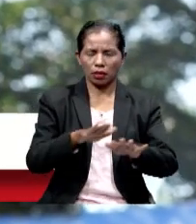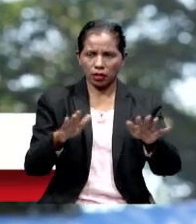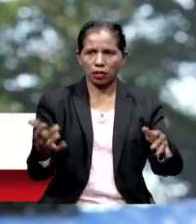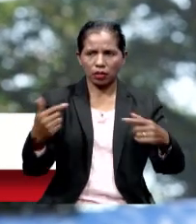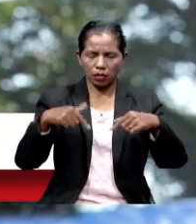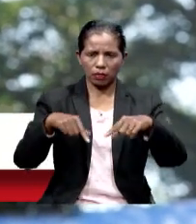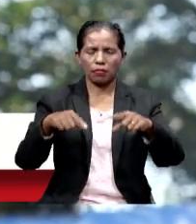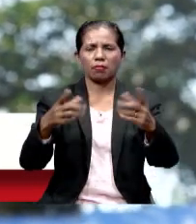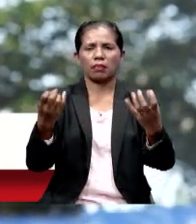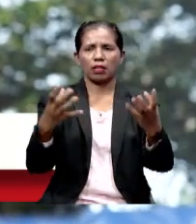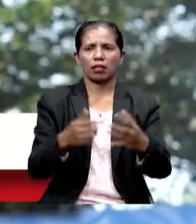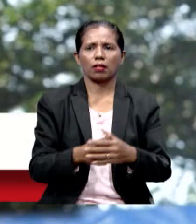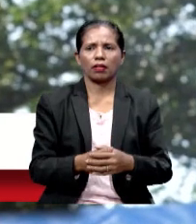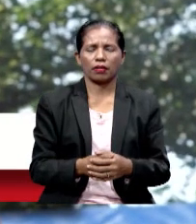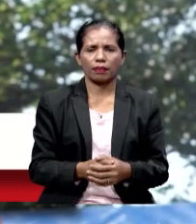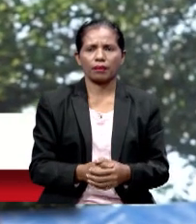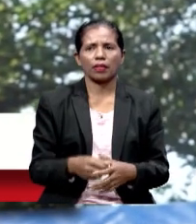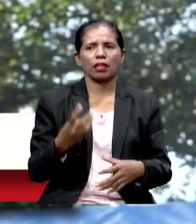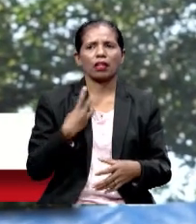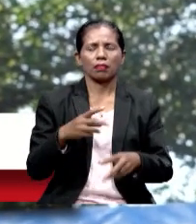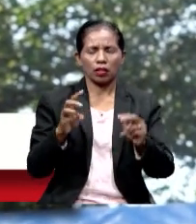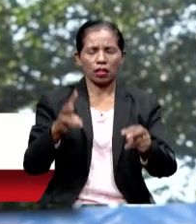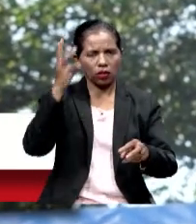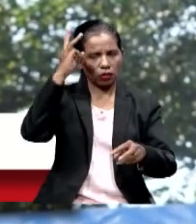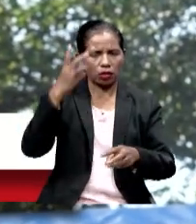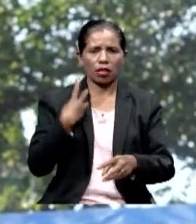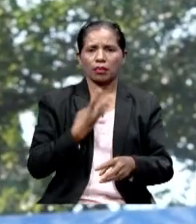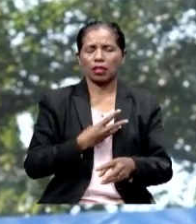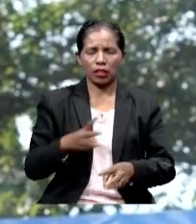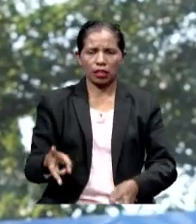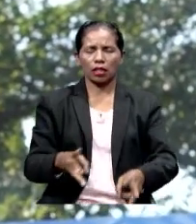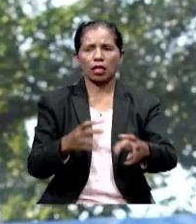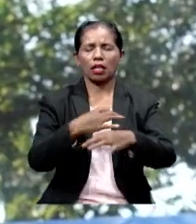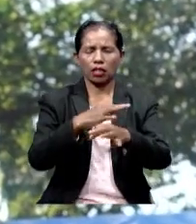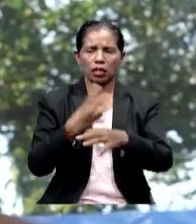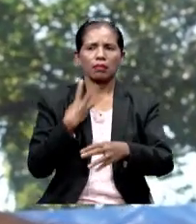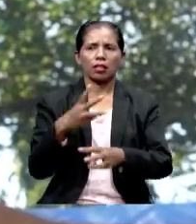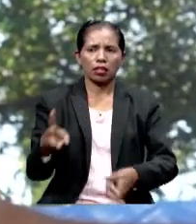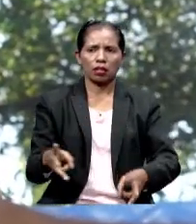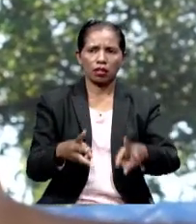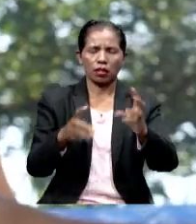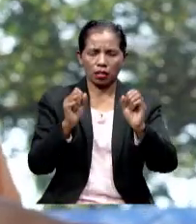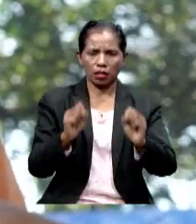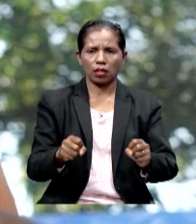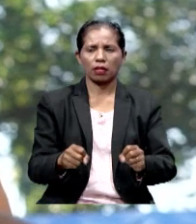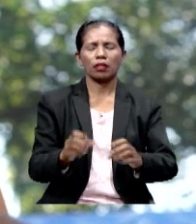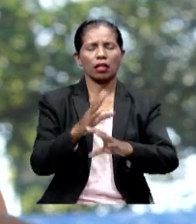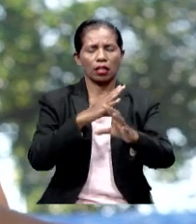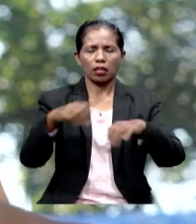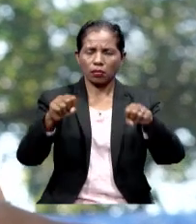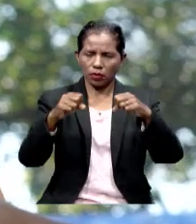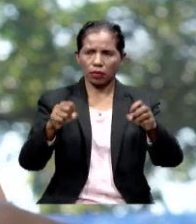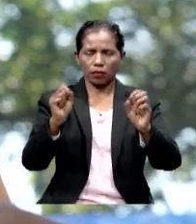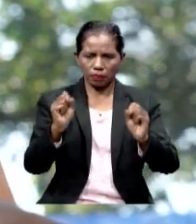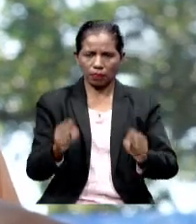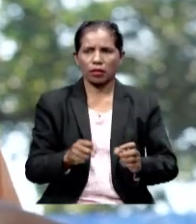barular barakela komo idane maka ami tingi preocupa ami dalan idane tingi adia ne tikam dalam para ami karena tara karta motor labo lamai per